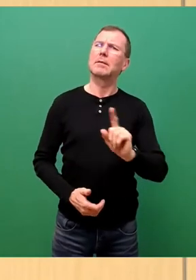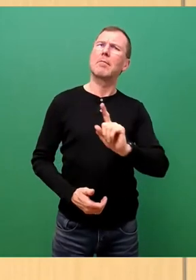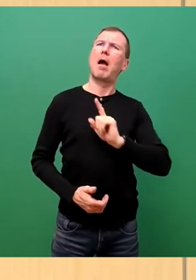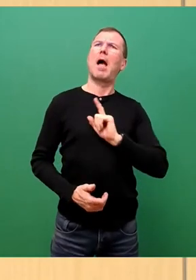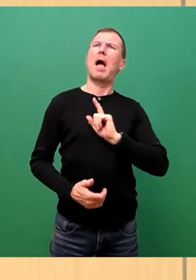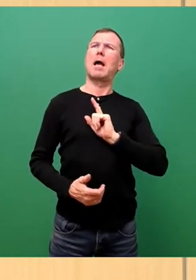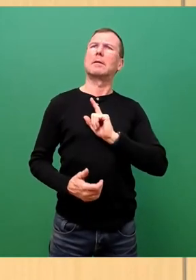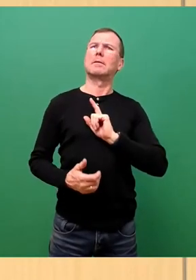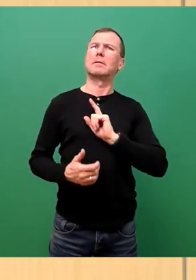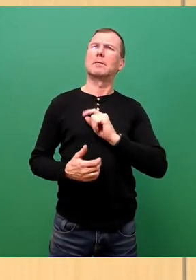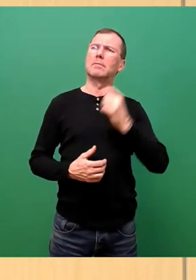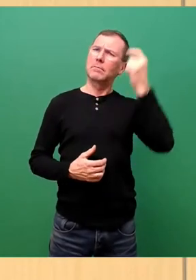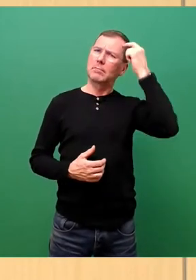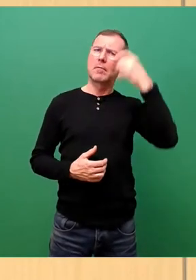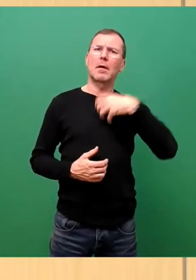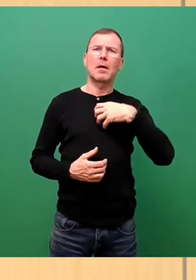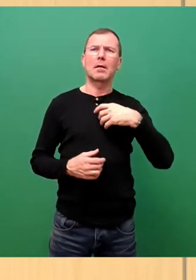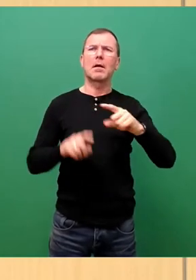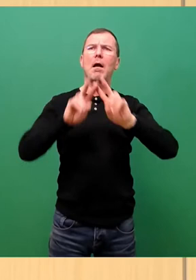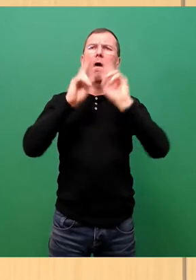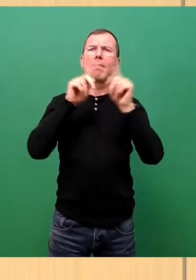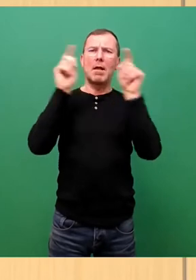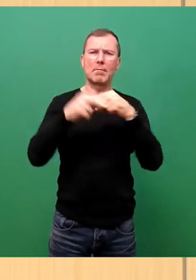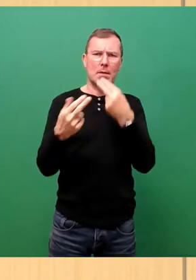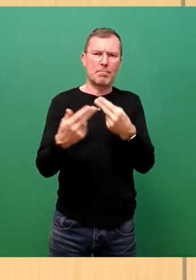kranke Menschenbild gepasst haben.